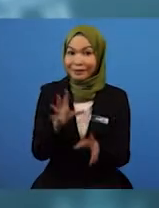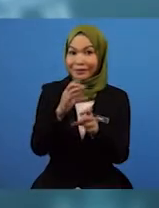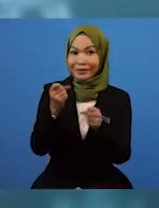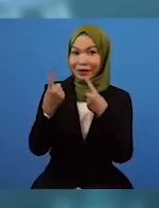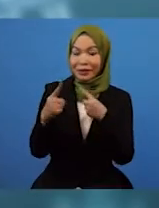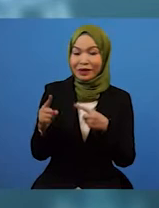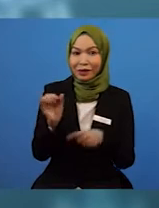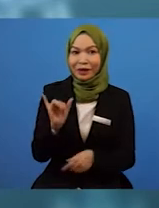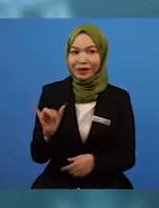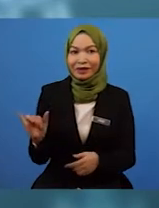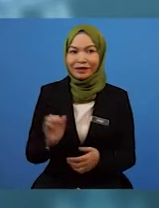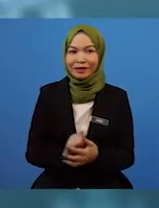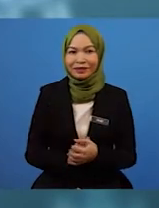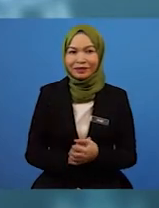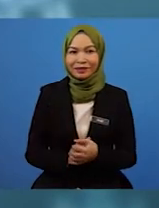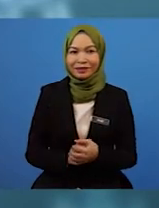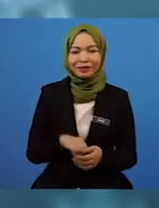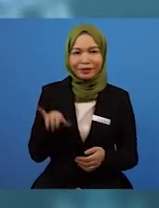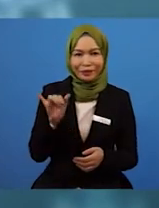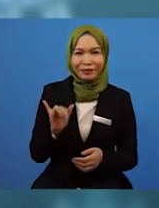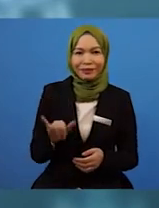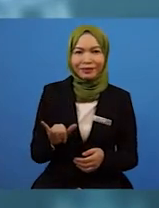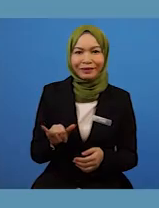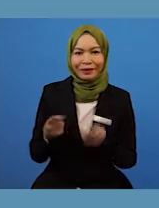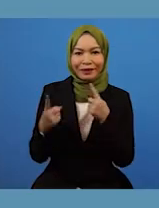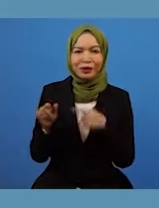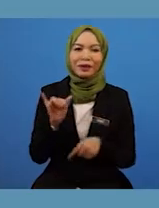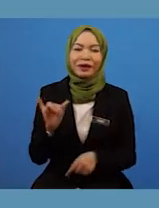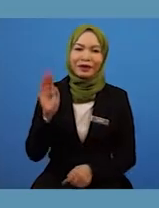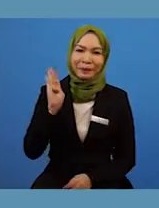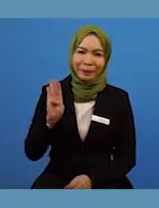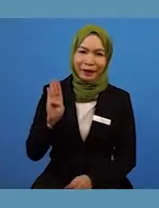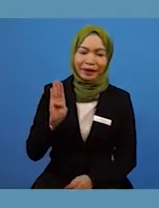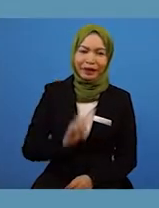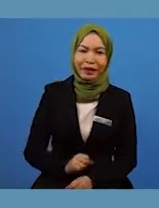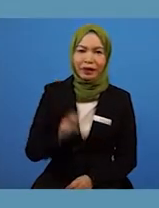Dapat tak jawapannya? Ya, jawapannya B,